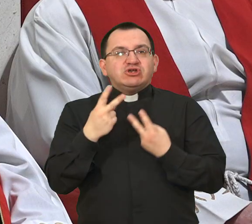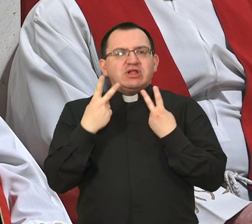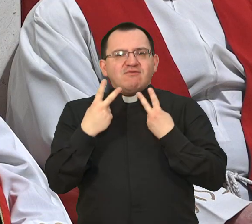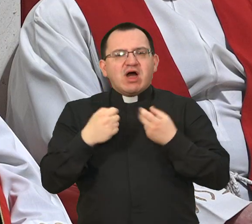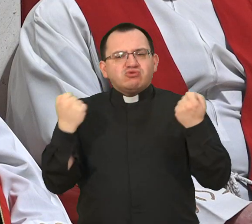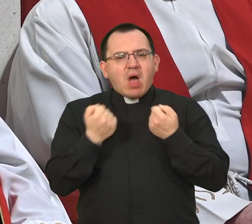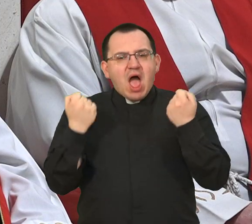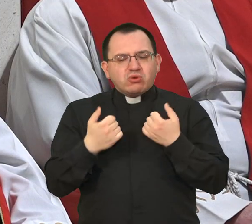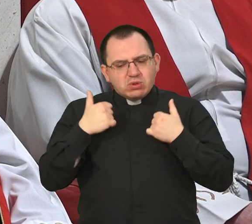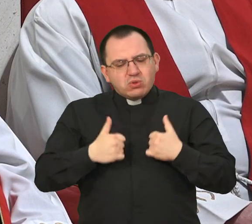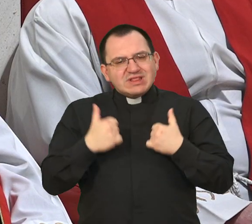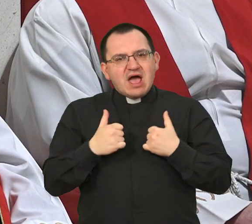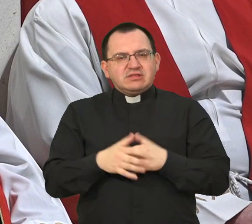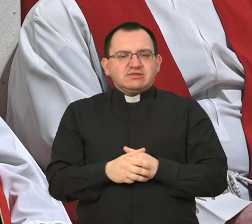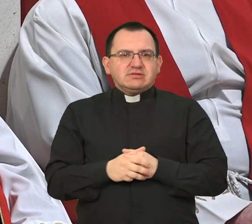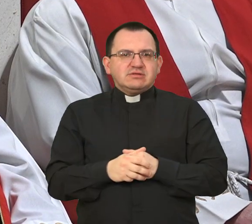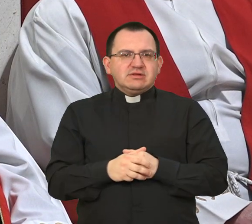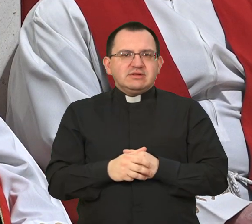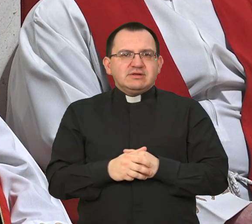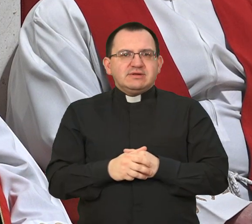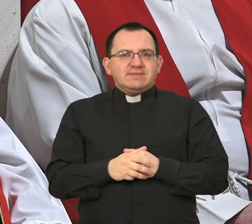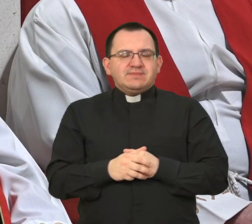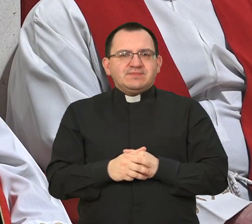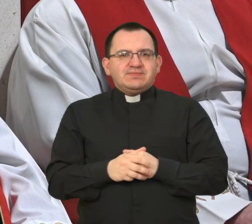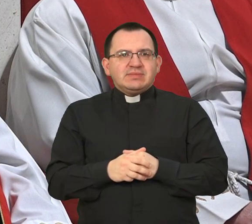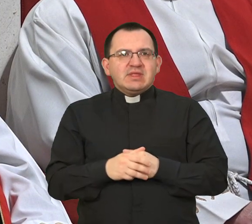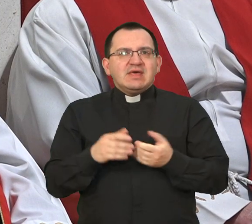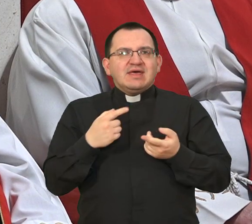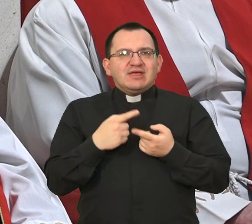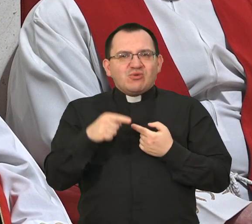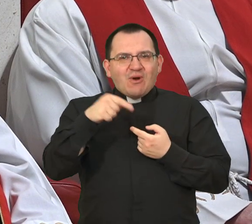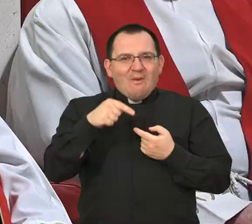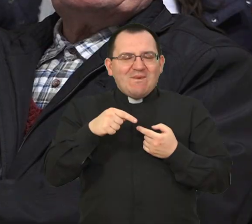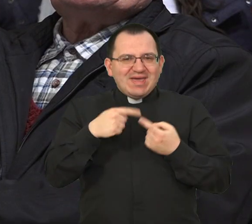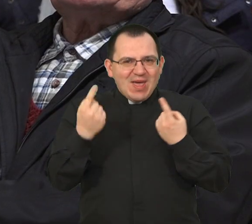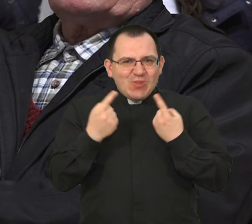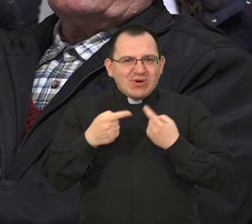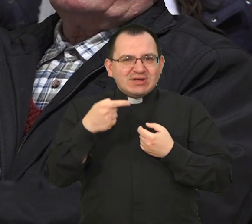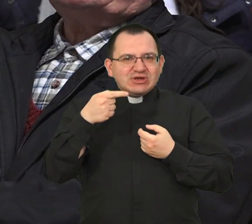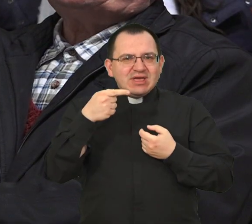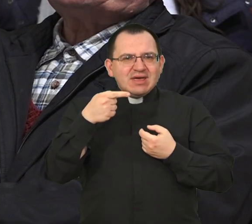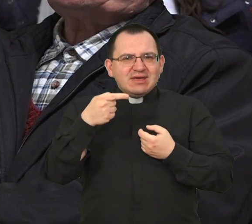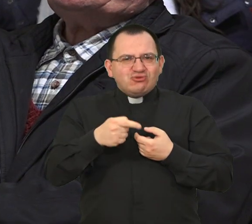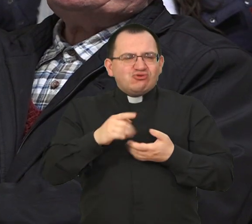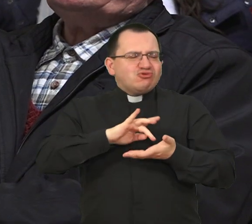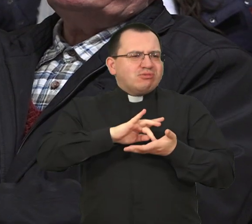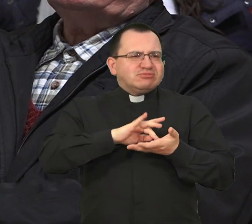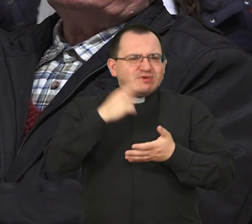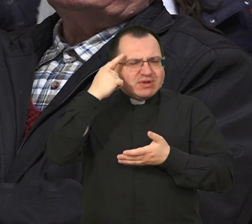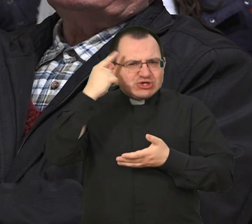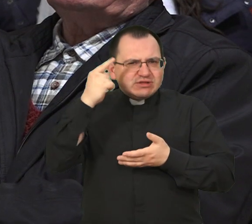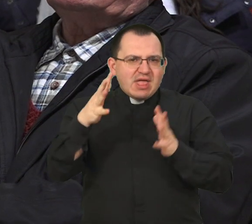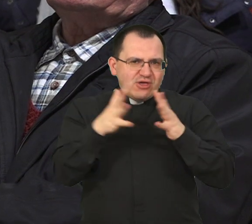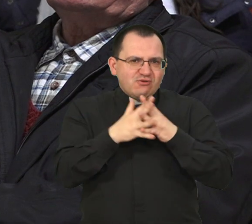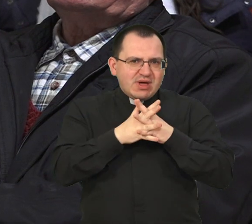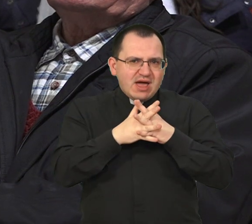ove Varaždinske župe i njihovim gostima, jer je Fabijanska osmina postala prepoznatljiv duhovni događaj